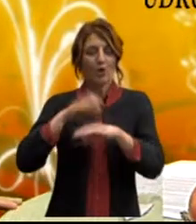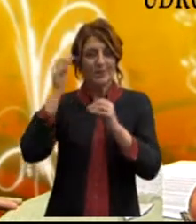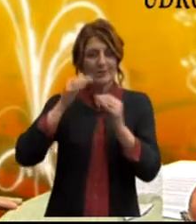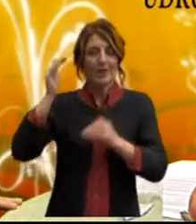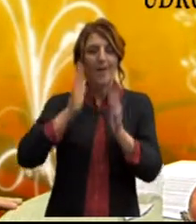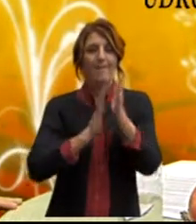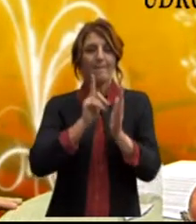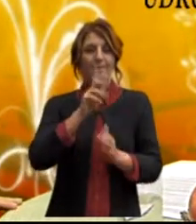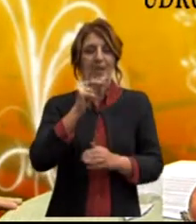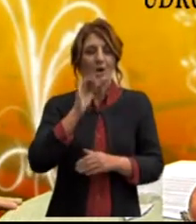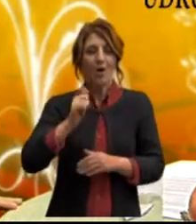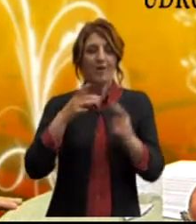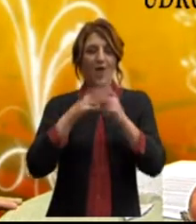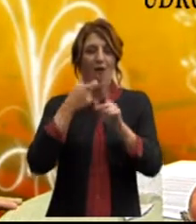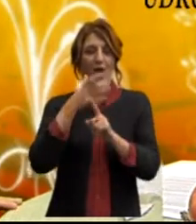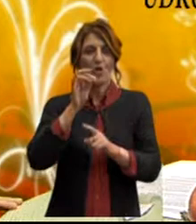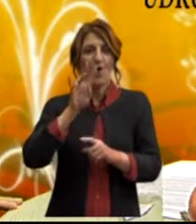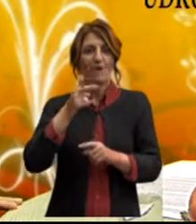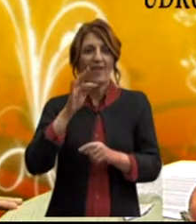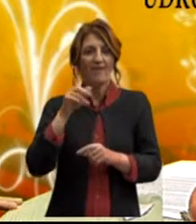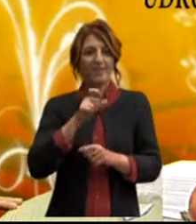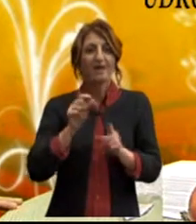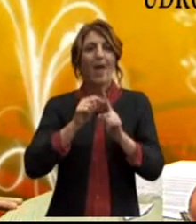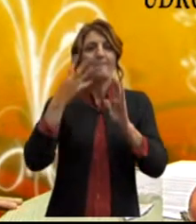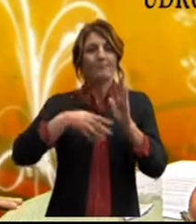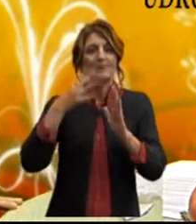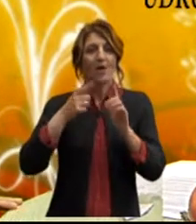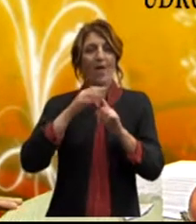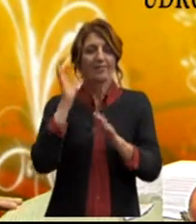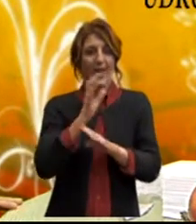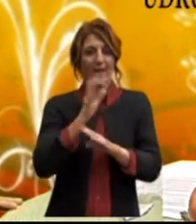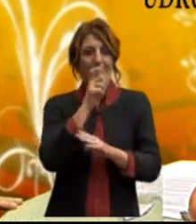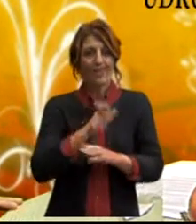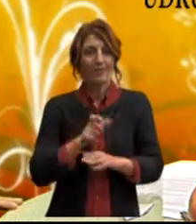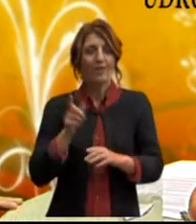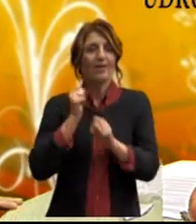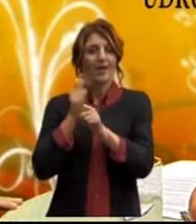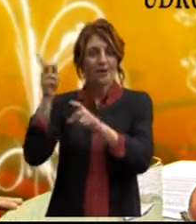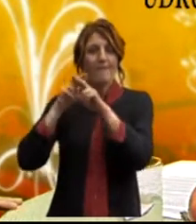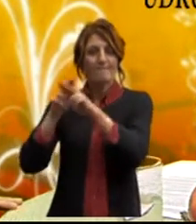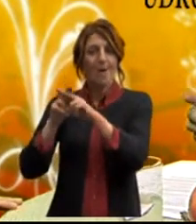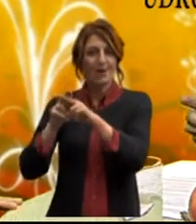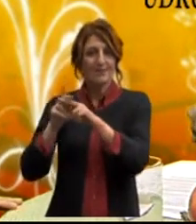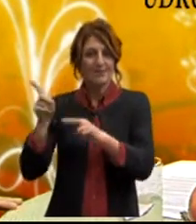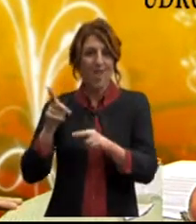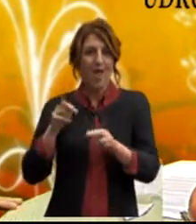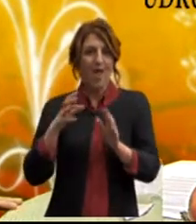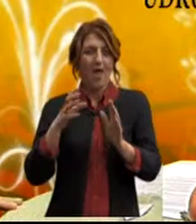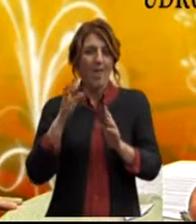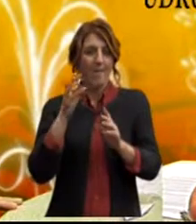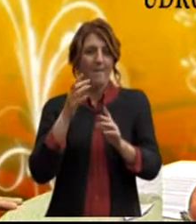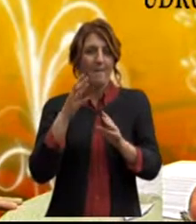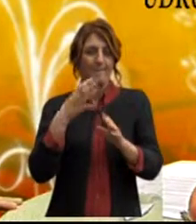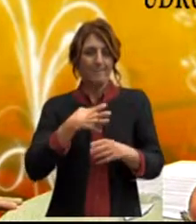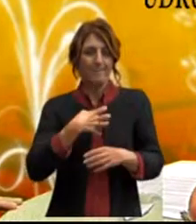Miru Jakovljevića, psihoterapeuta koji je predstojnik klinike za psihijatriju KBC Rebro, ali ste